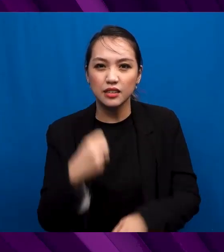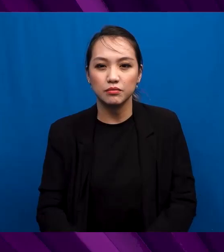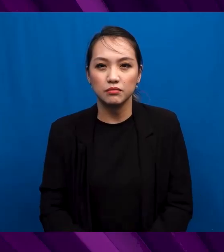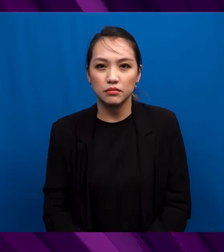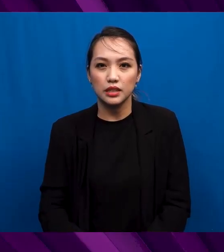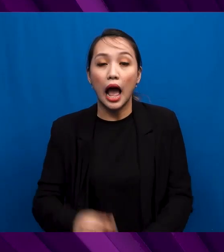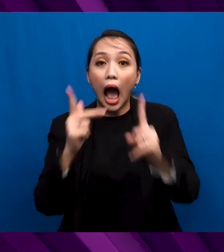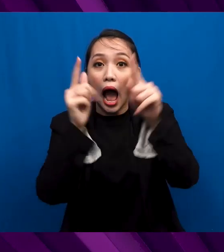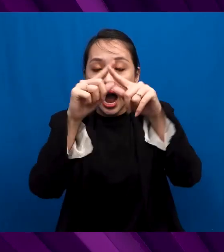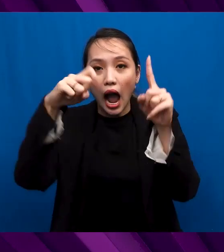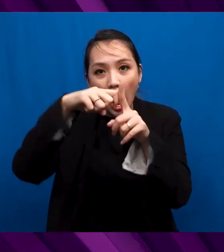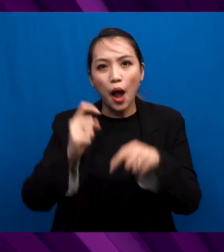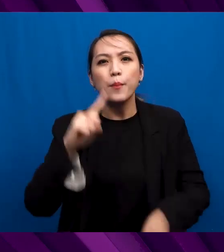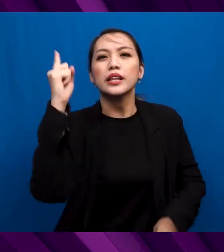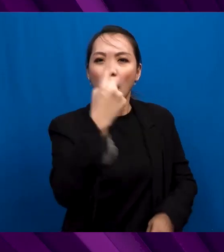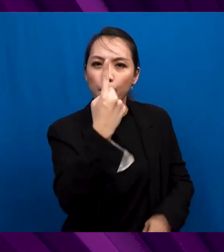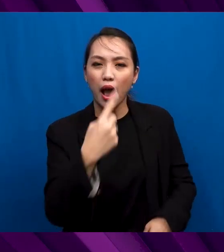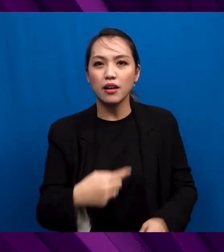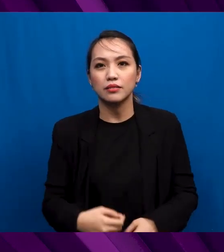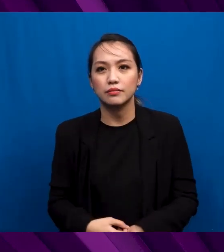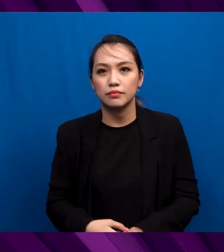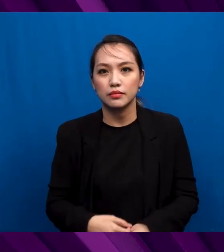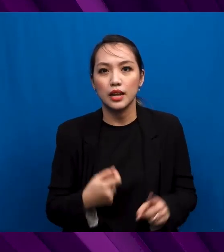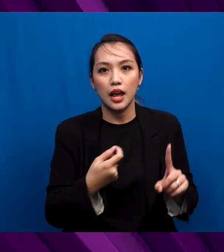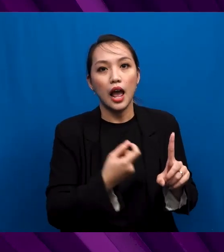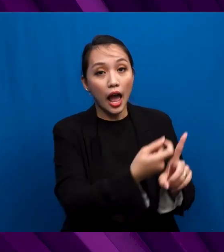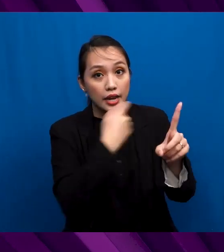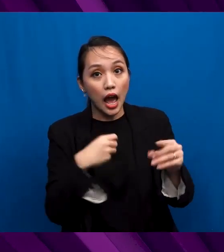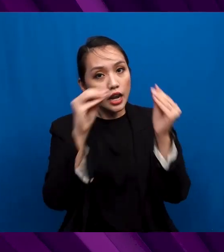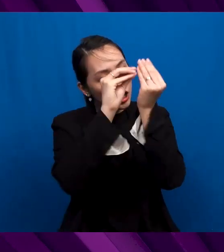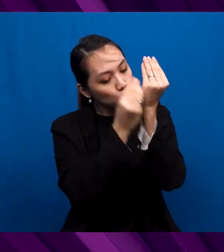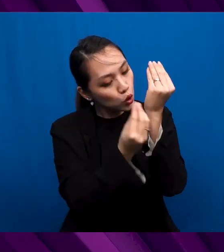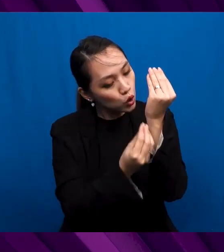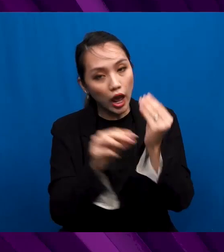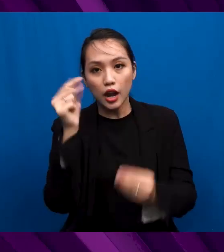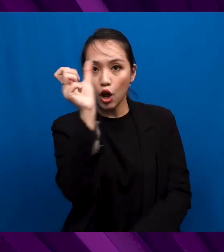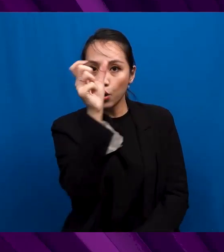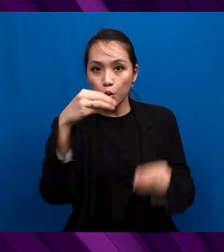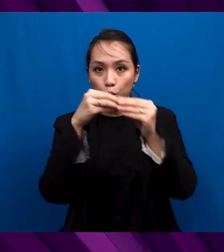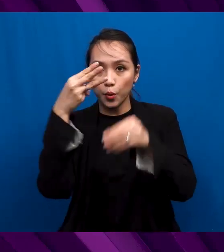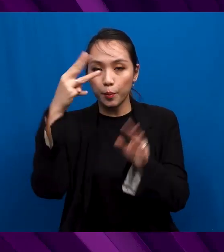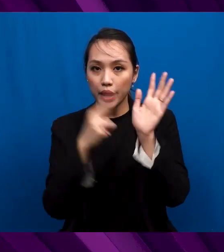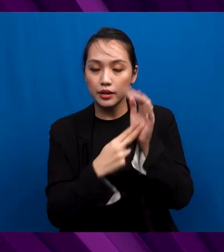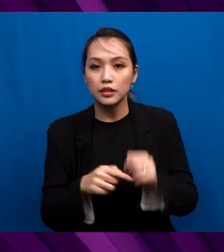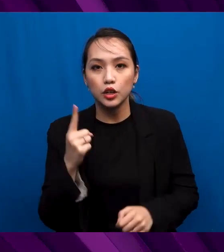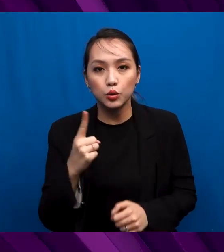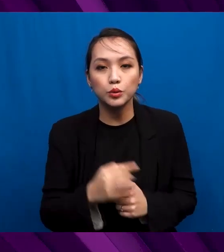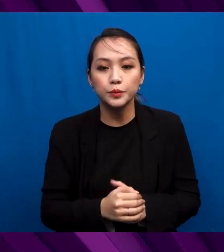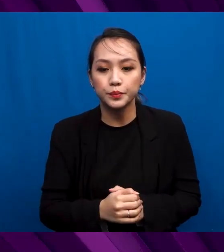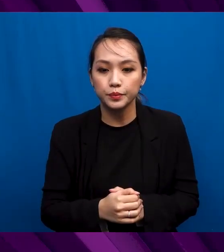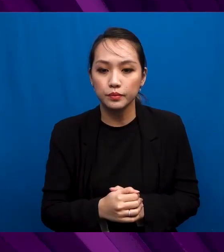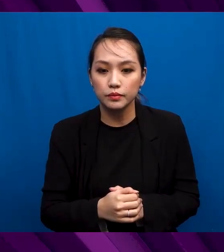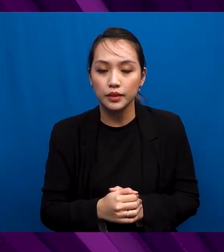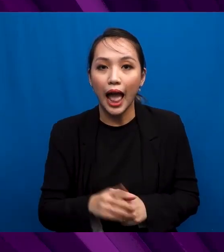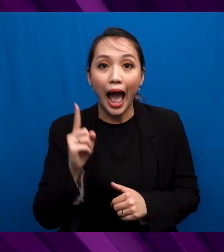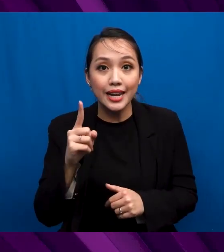nubuatkan. Dan dari keturunan Ruben, turun-temurun, sadarkah Anda, tahukah? Ini suatu